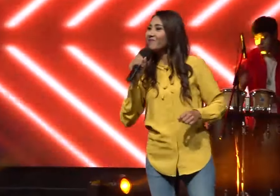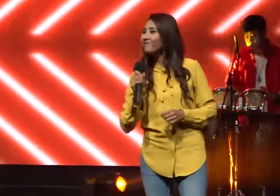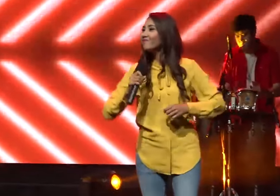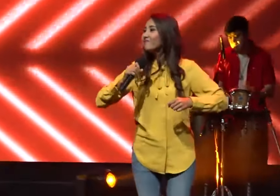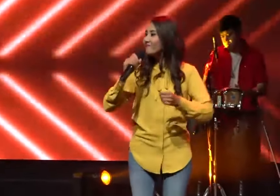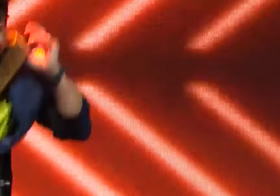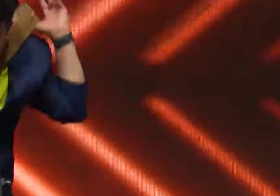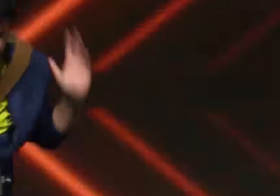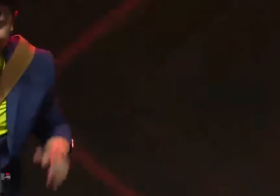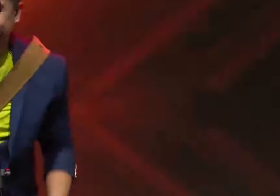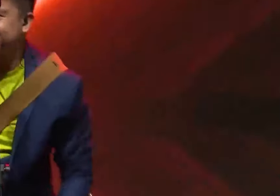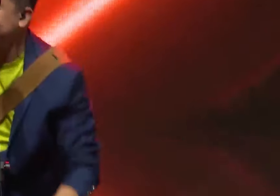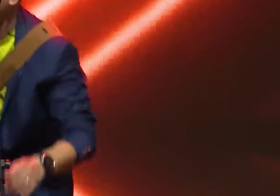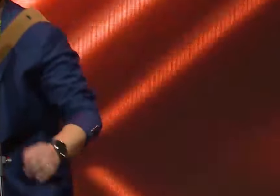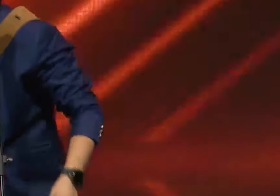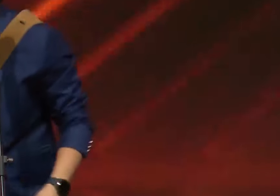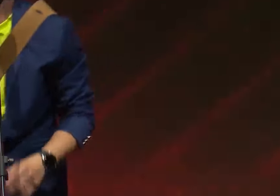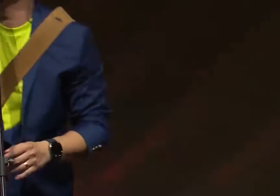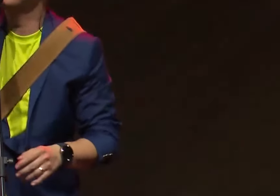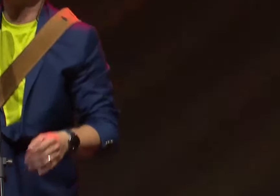kekuatan.